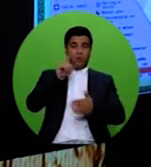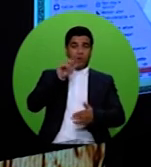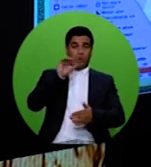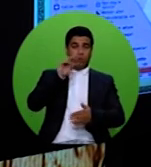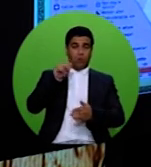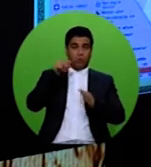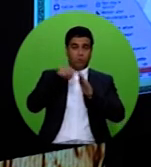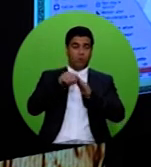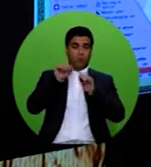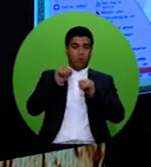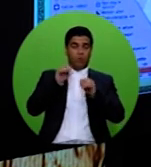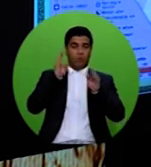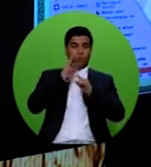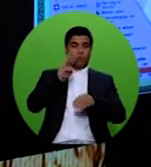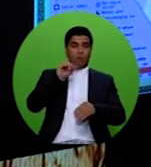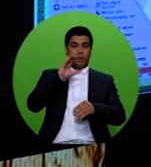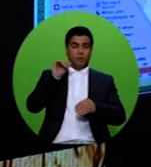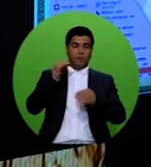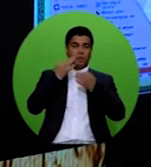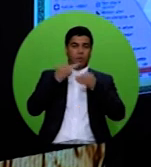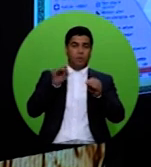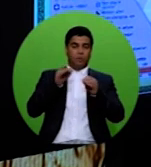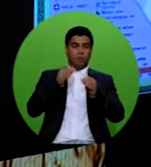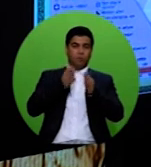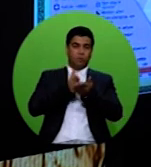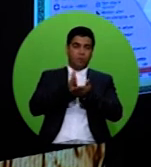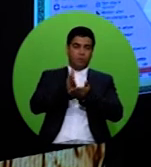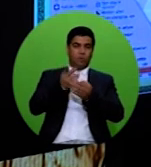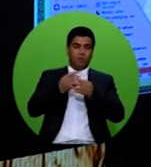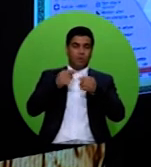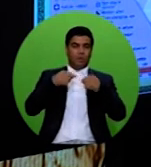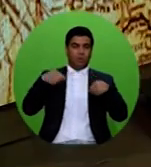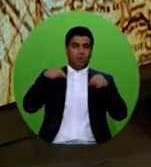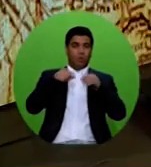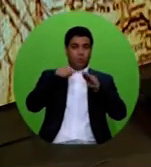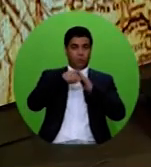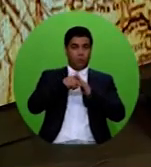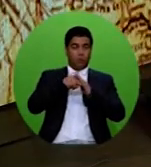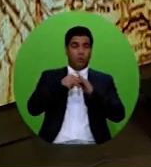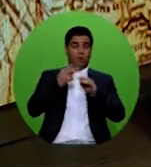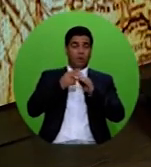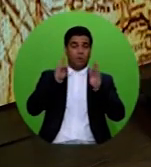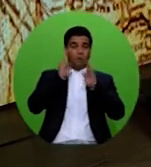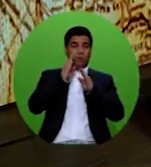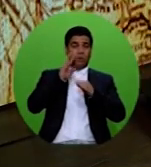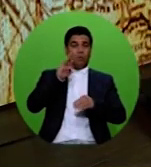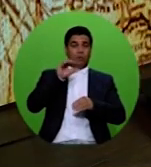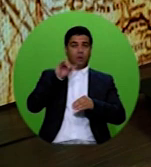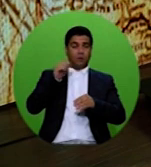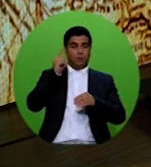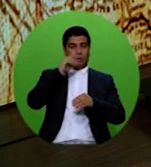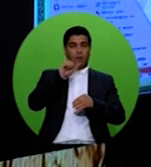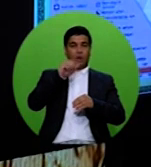запада могут воздушные массы свободно проникать на территорию. А это воздушные массы, которые идут